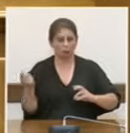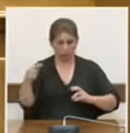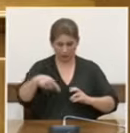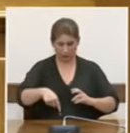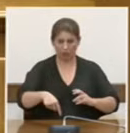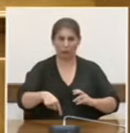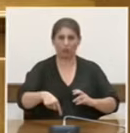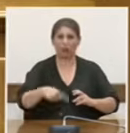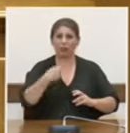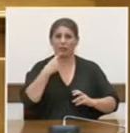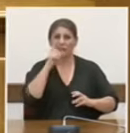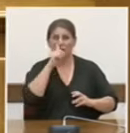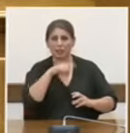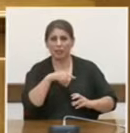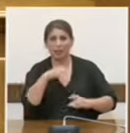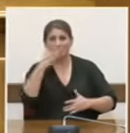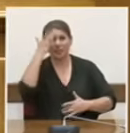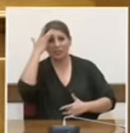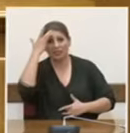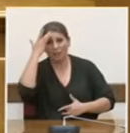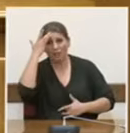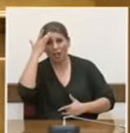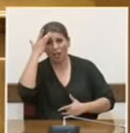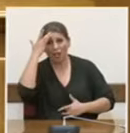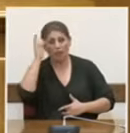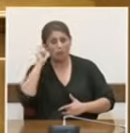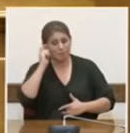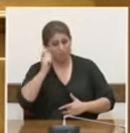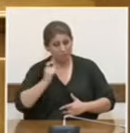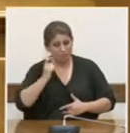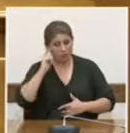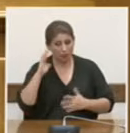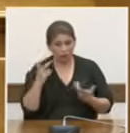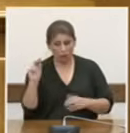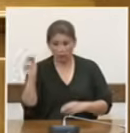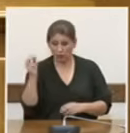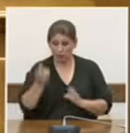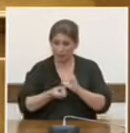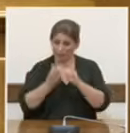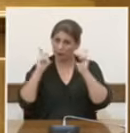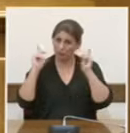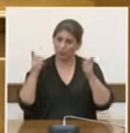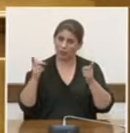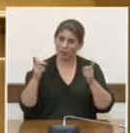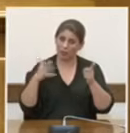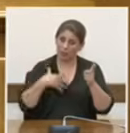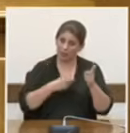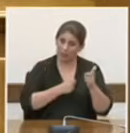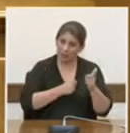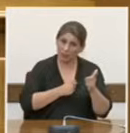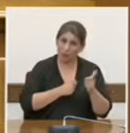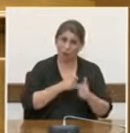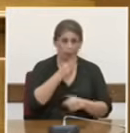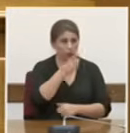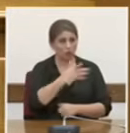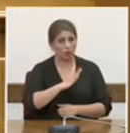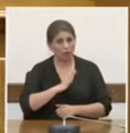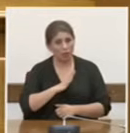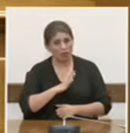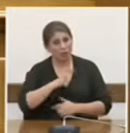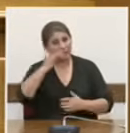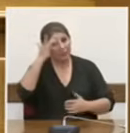λες ψέματα συνειδητά? Και απορώ πως οι βουλευτές της Νέας Δημοκρατίας εμπιστεύονται έναν άνθρωπο ο οποίος